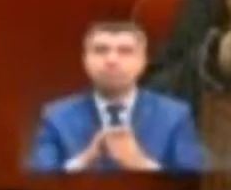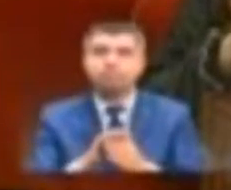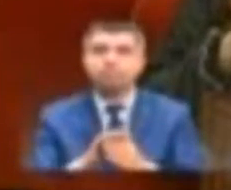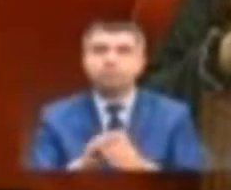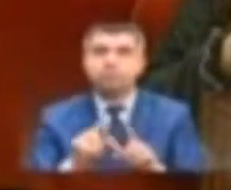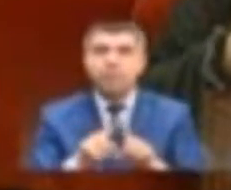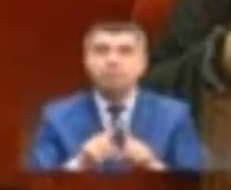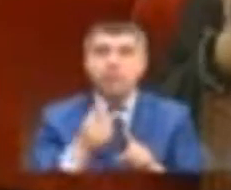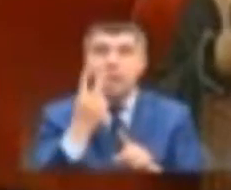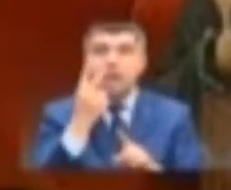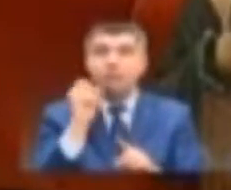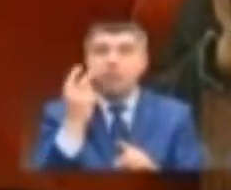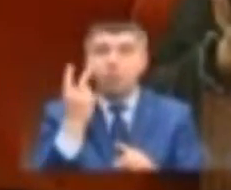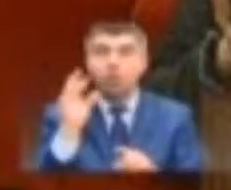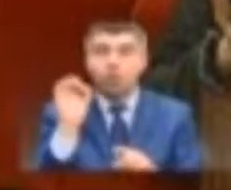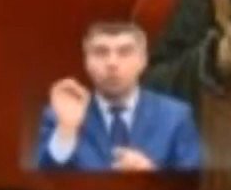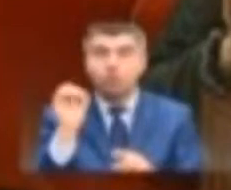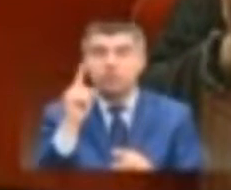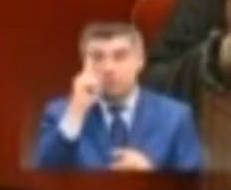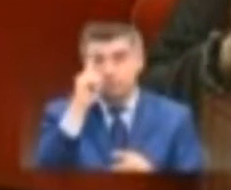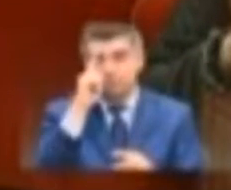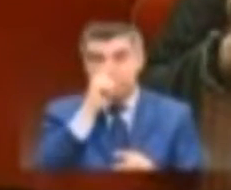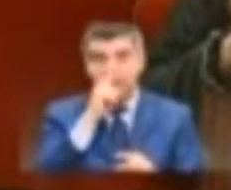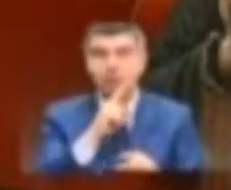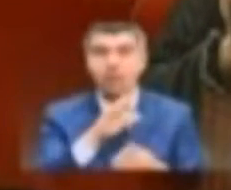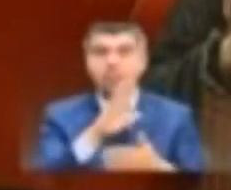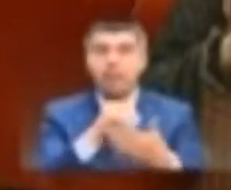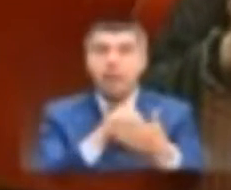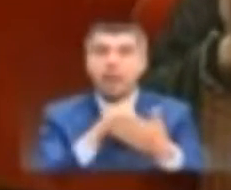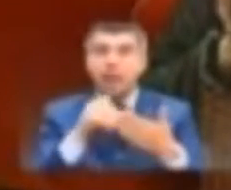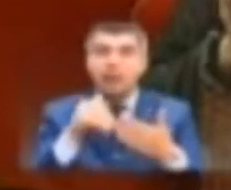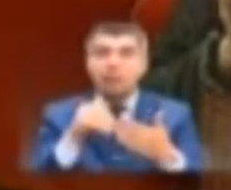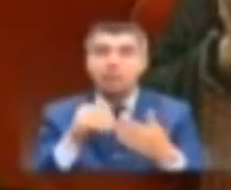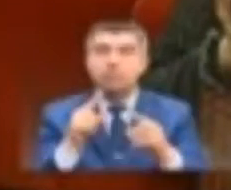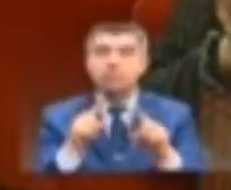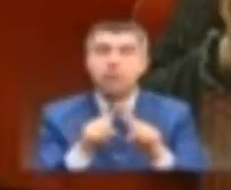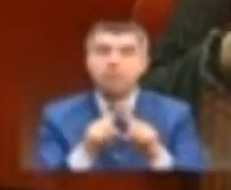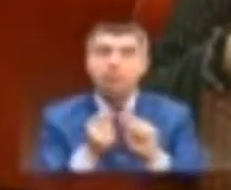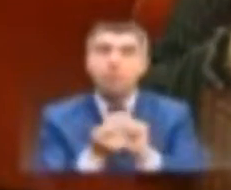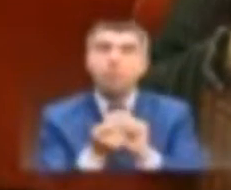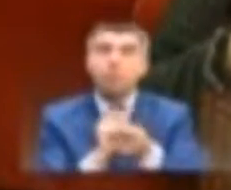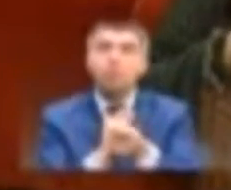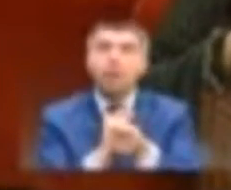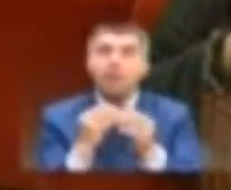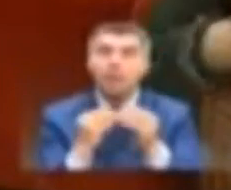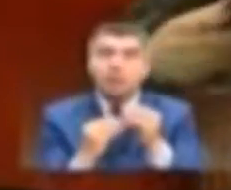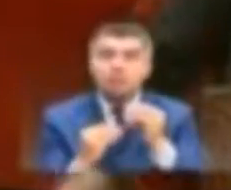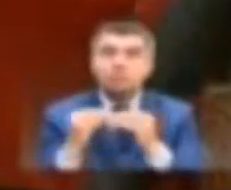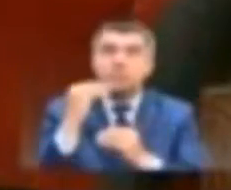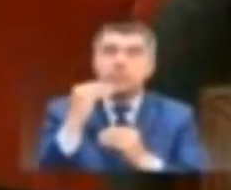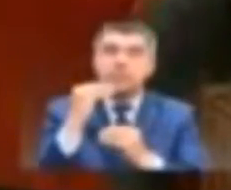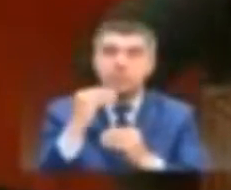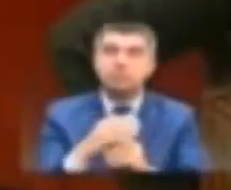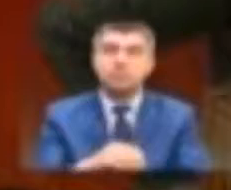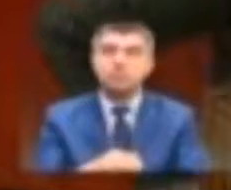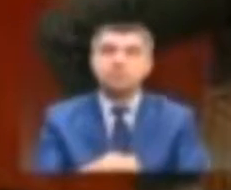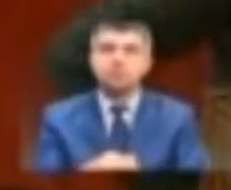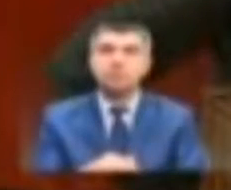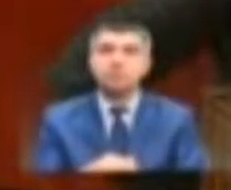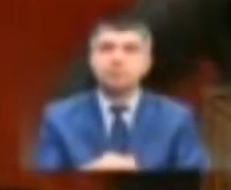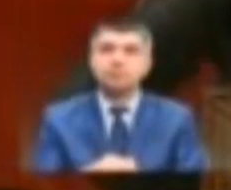في الرؤية ديال 2020 عندنا، اذا باغي نضعفوها تضاعف،